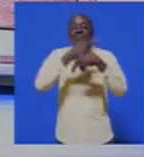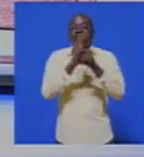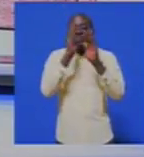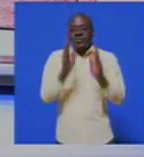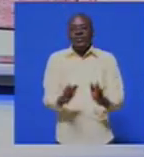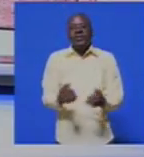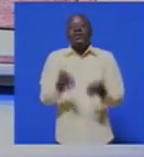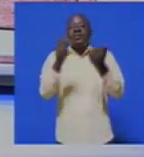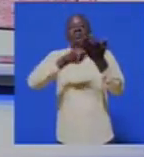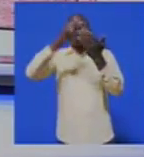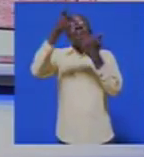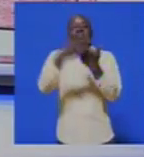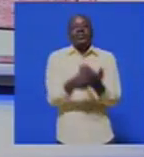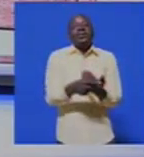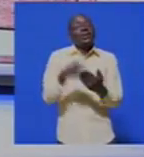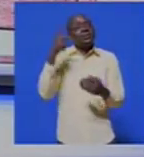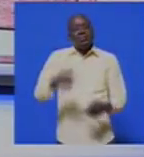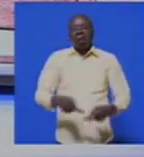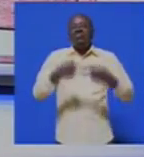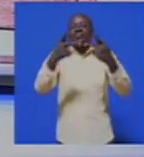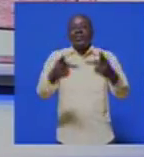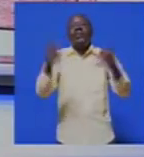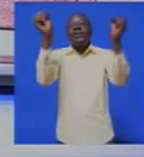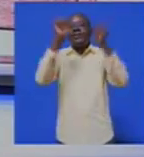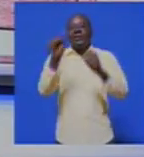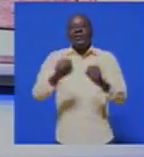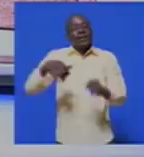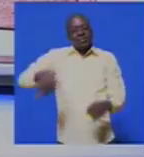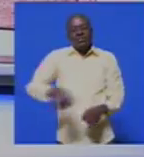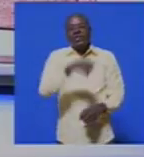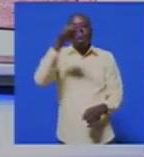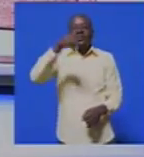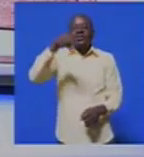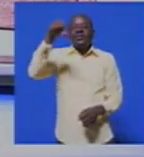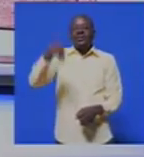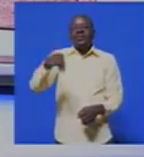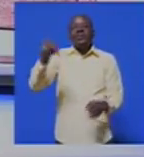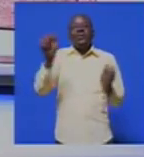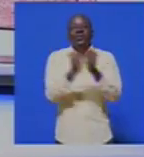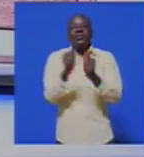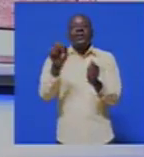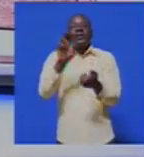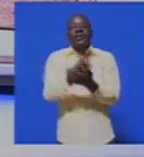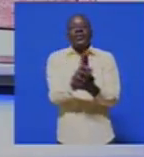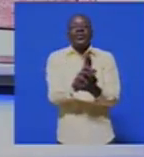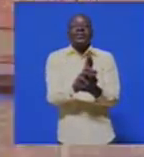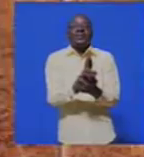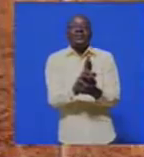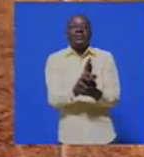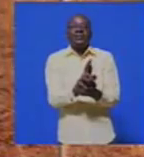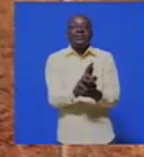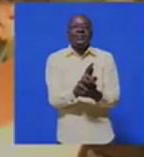projet de la place qui leur propose un système d'irrigation goutte à goutte. Voyons cela avec Biloudou Bazongo et Moumouni Ebaru.